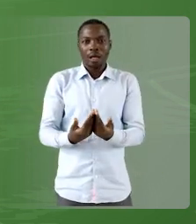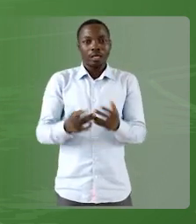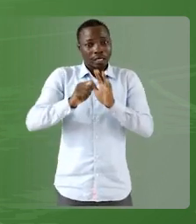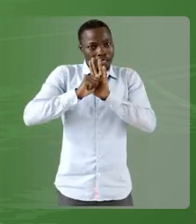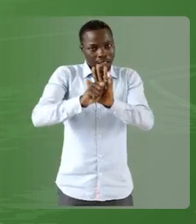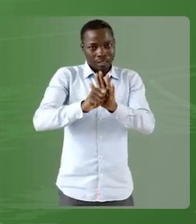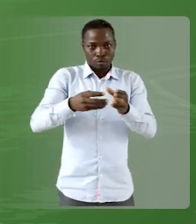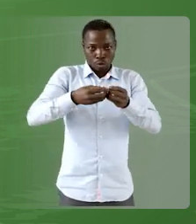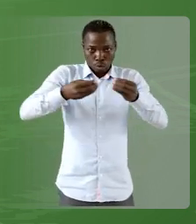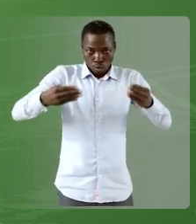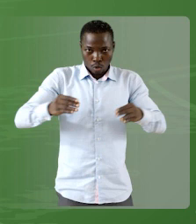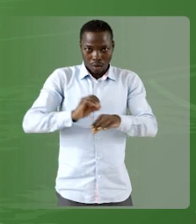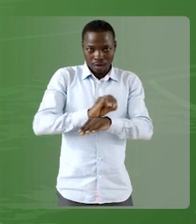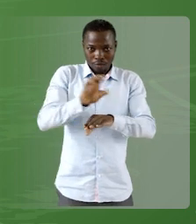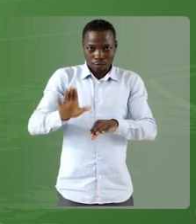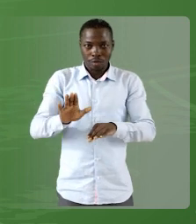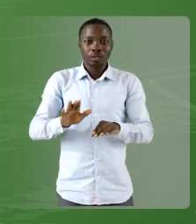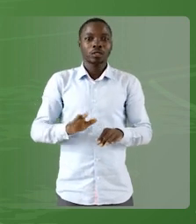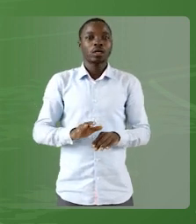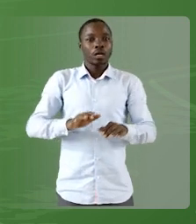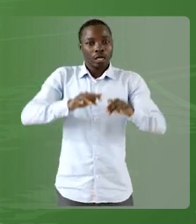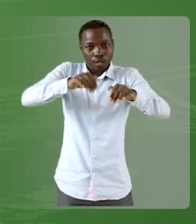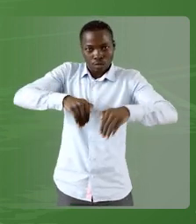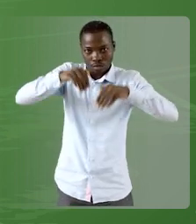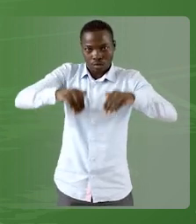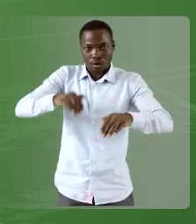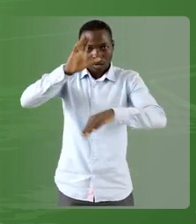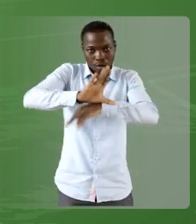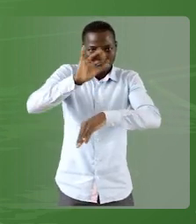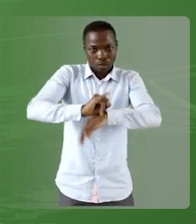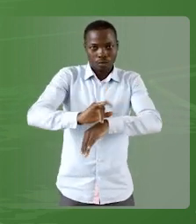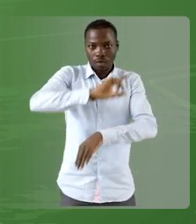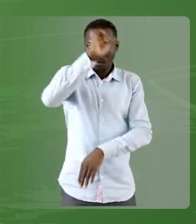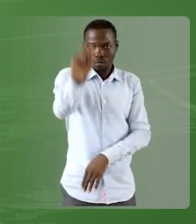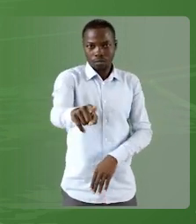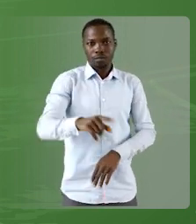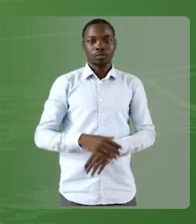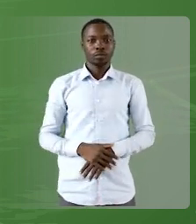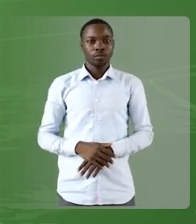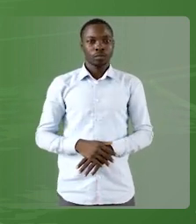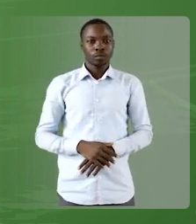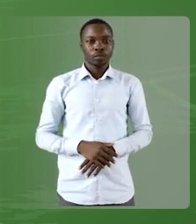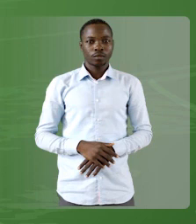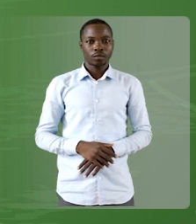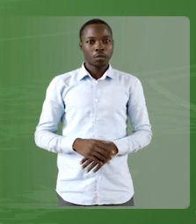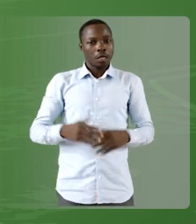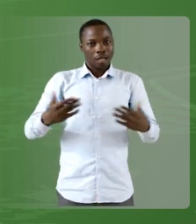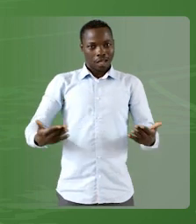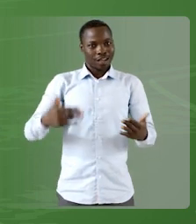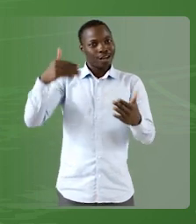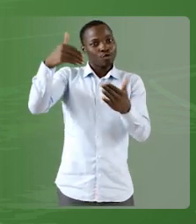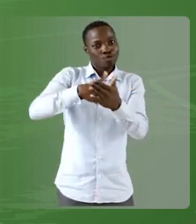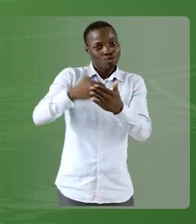types de sols influencent-ils les cultures en Côte d'Ivoire? Alors, la nouvelle